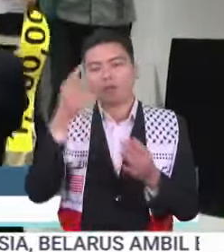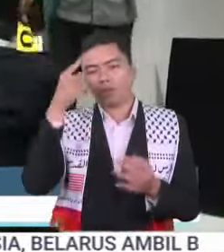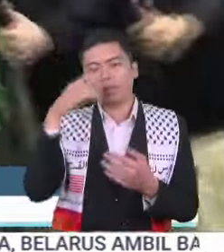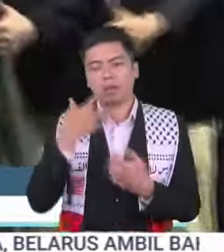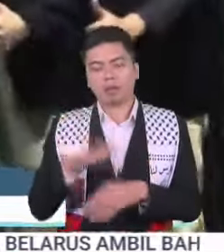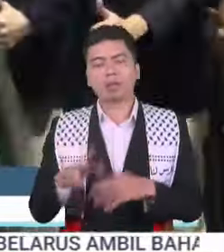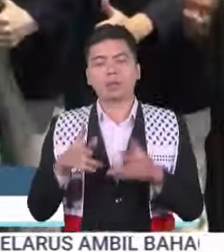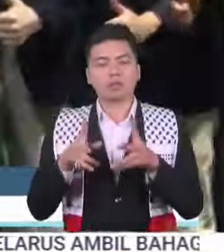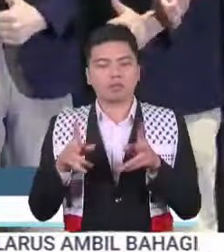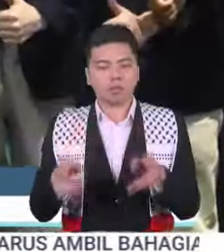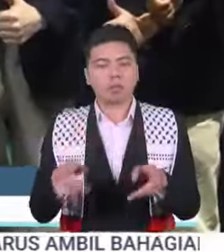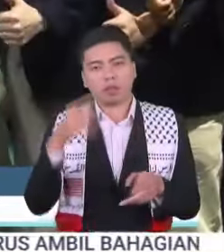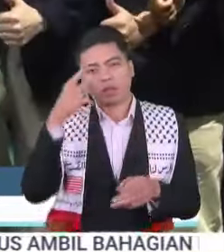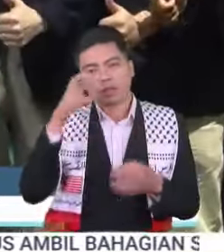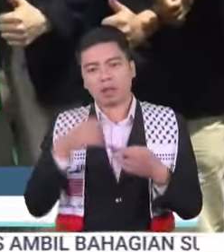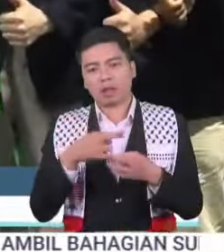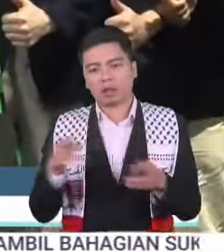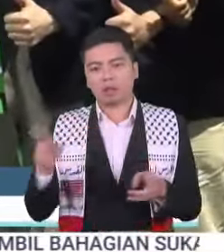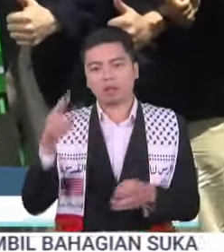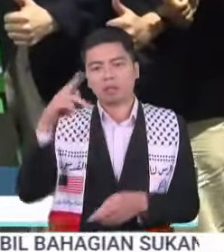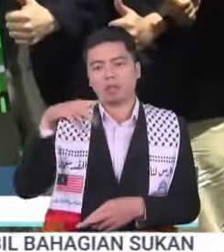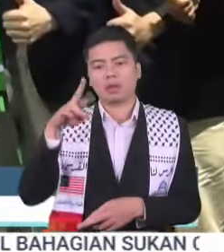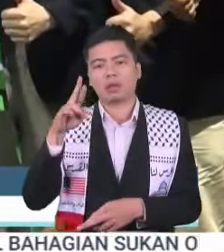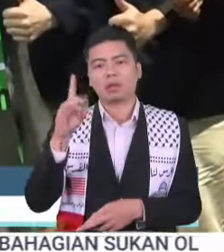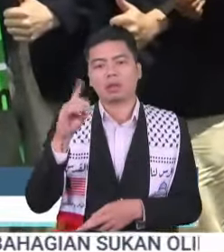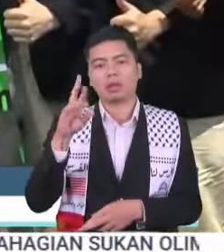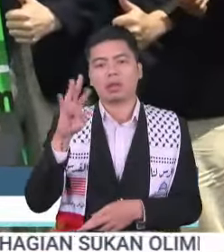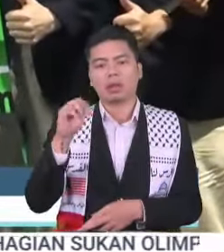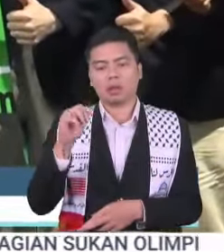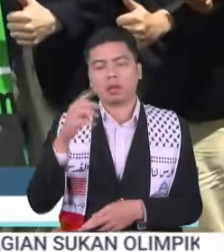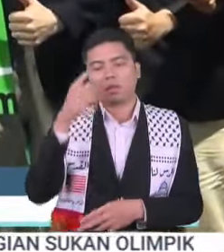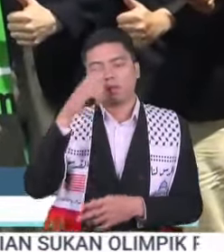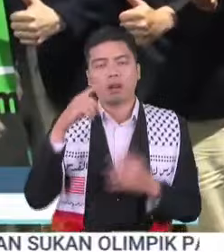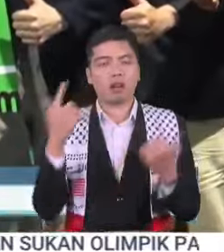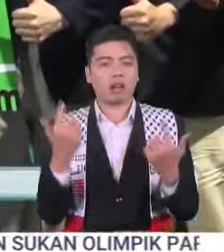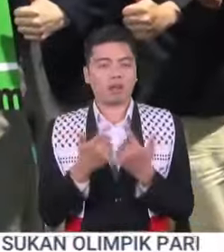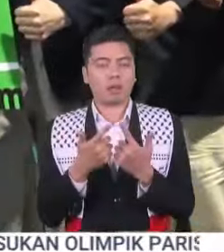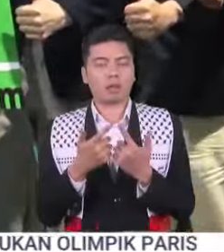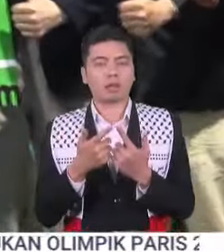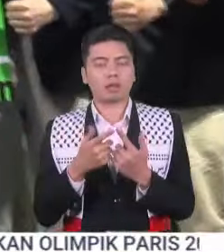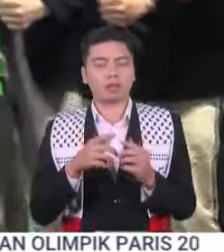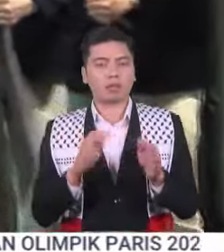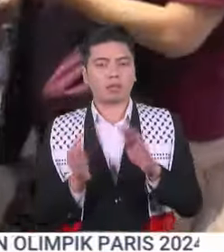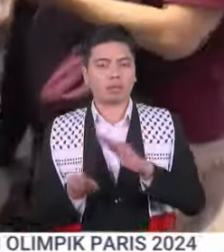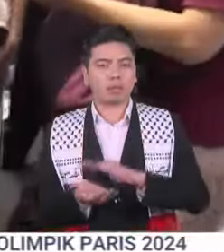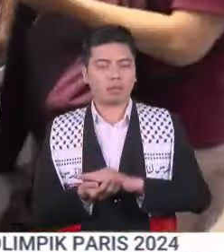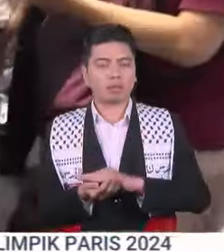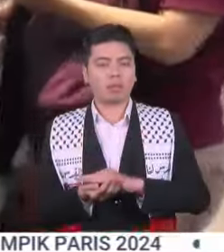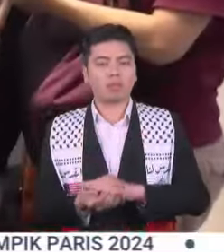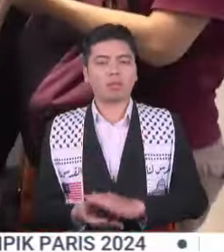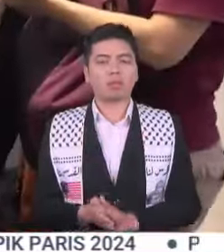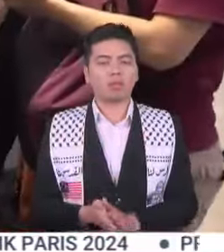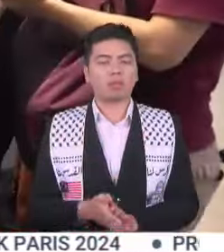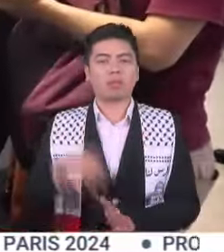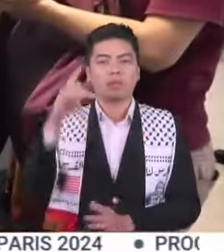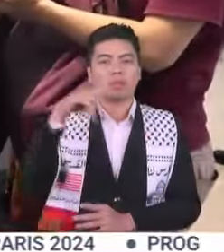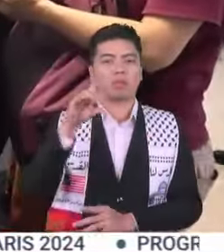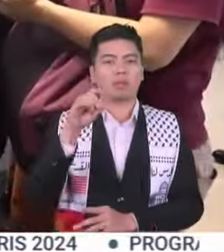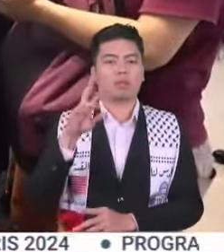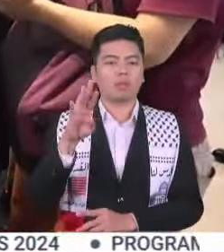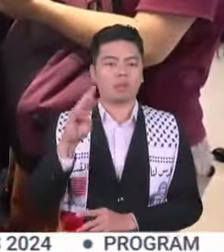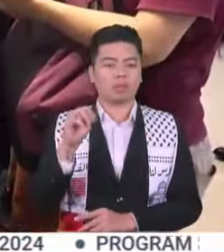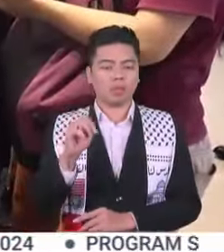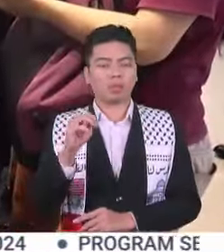Free Malaysia yang dianjurkan bersama JSJK bersama Huskol Malaysia. Pada karnival tersebut, PDRM dan